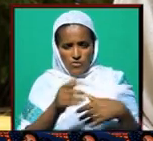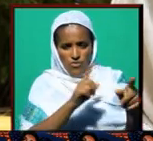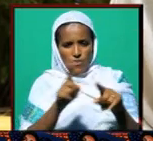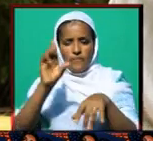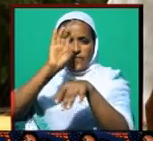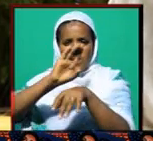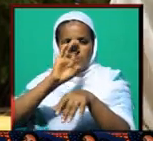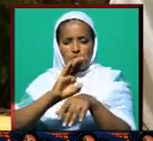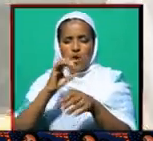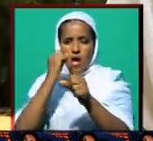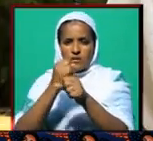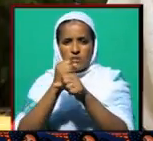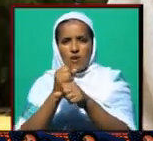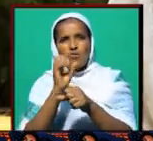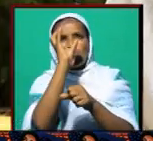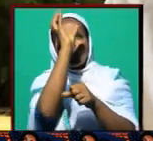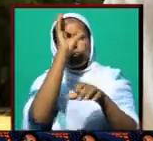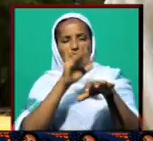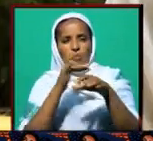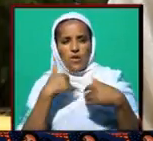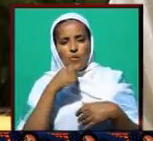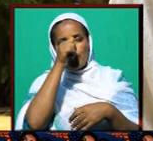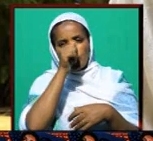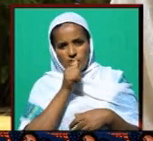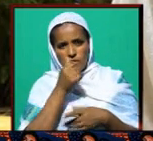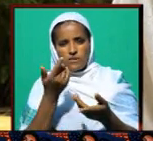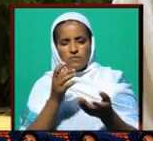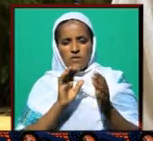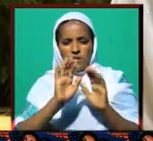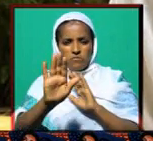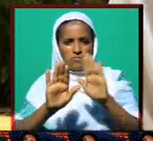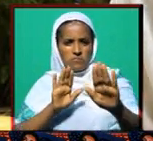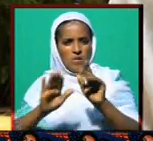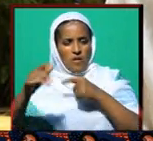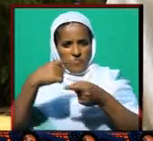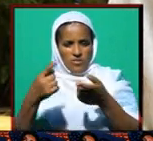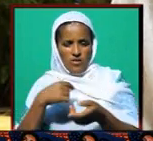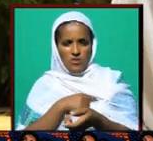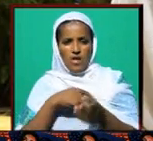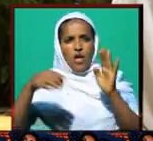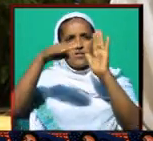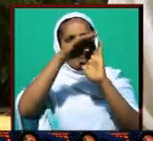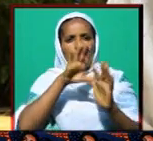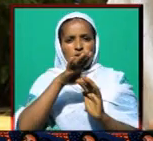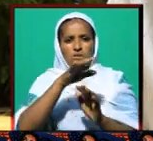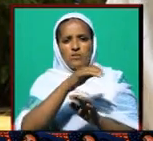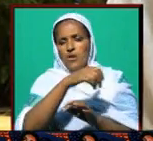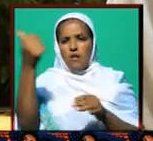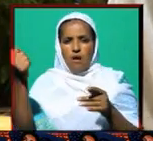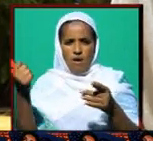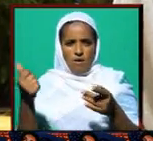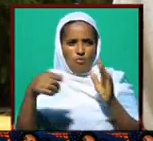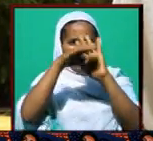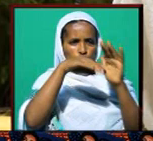ማለት ነው። ከዚያ ቀጥሎ ደግሞ የቤተ ክርስቲያኑ አሰራር ጉልላቶቹ ላይ ያለው ምስጢር እየተዛባ እየመጣ እኛን ላይ